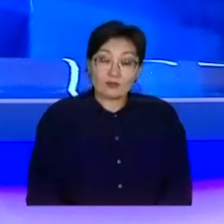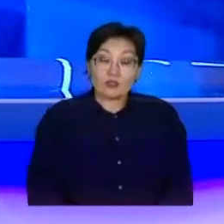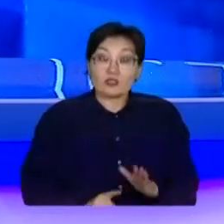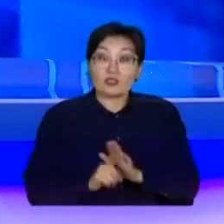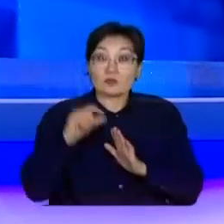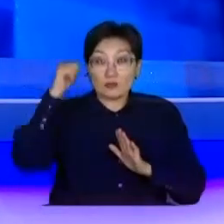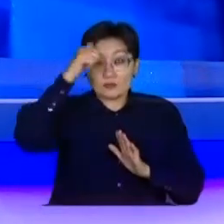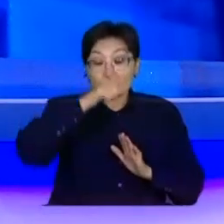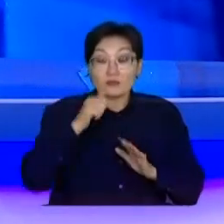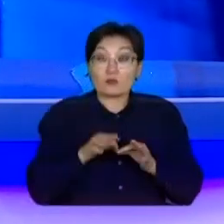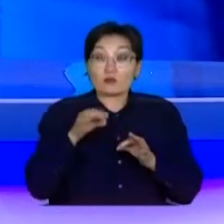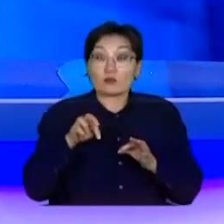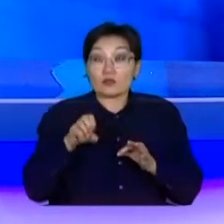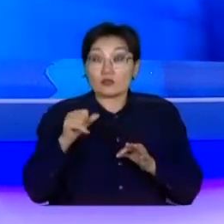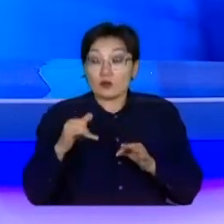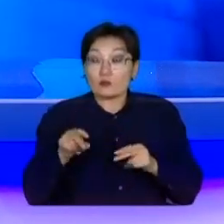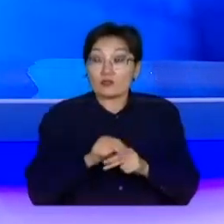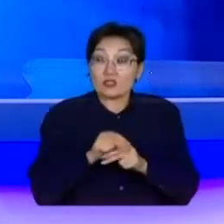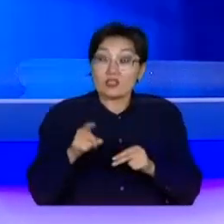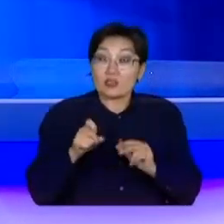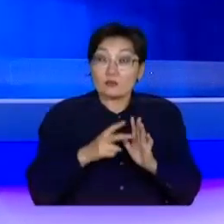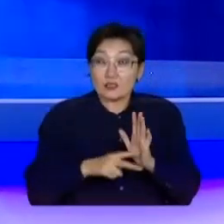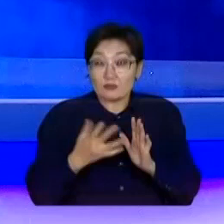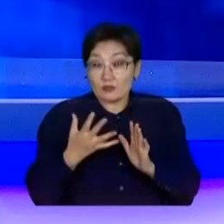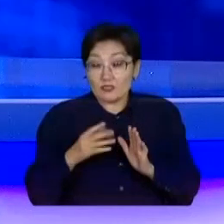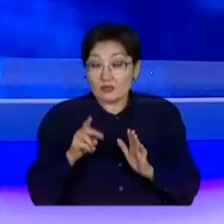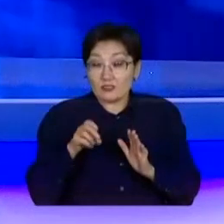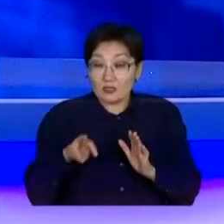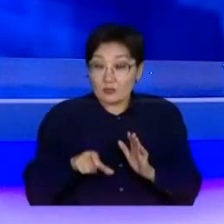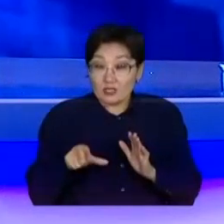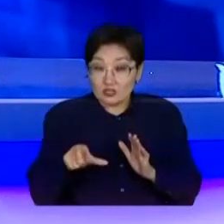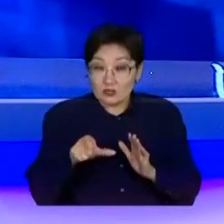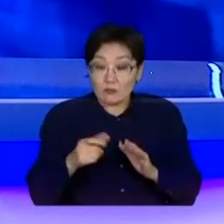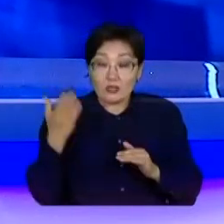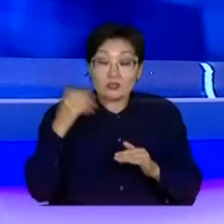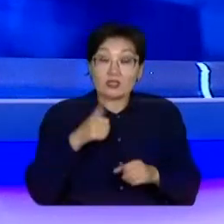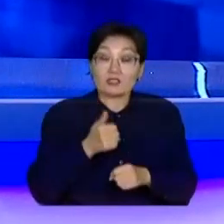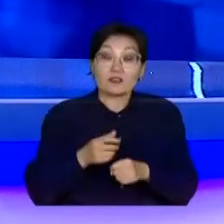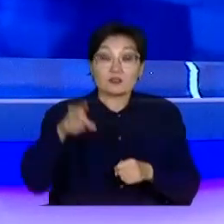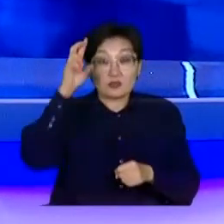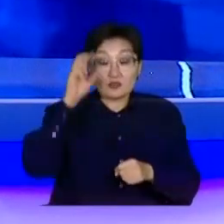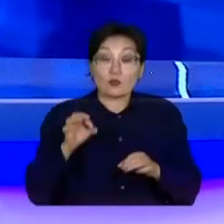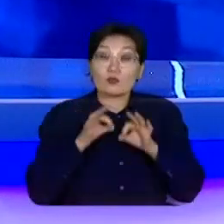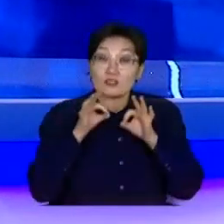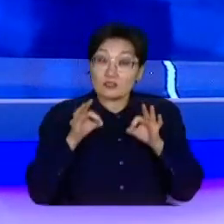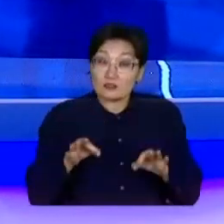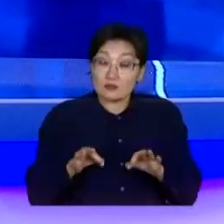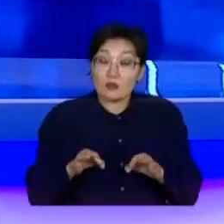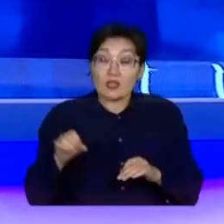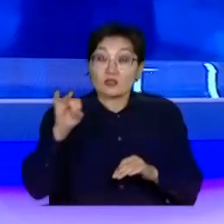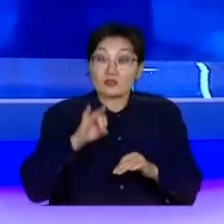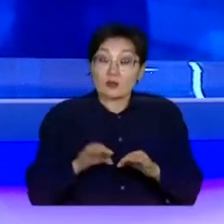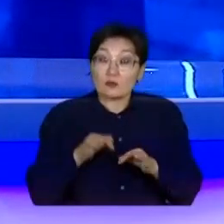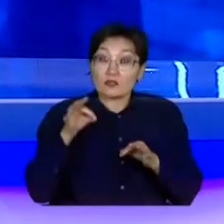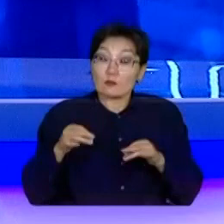С начала года в области Улатау отремонтировали 175 километров дорог. Ранее глава государства заявил, что в историческом